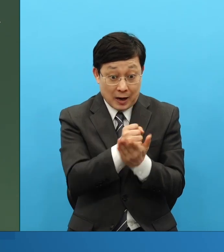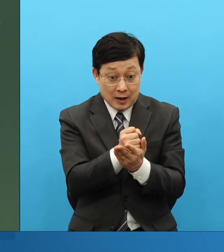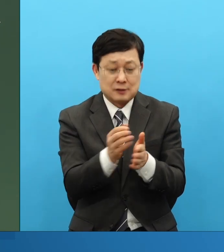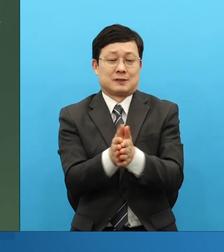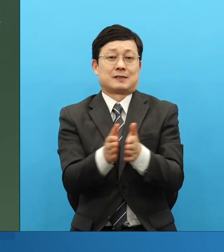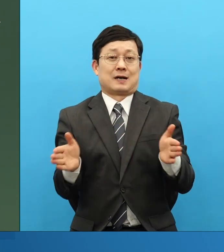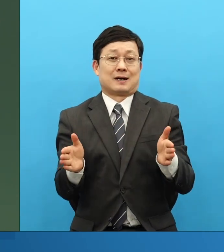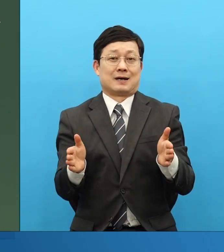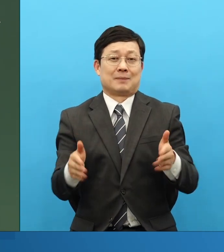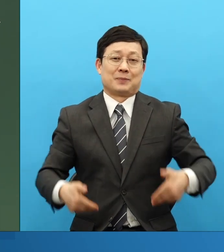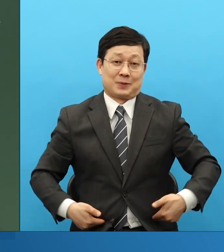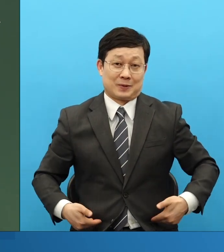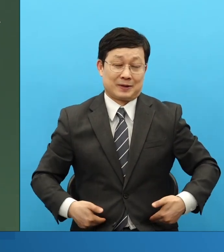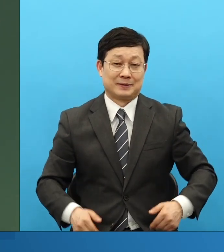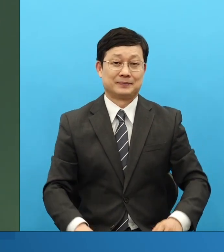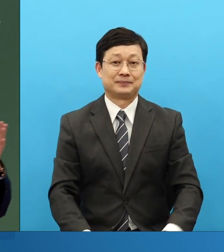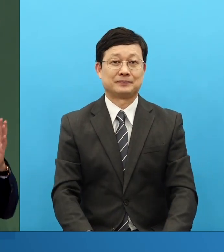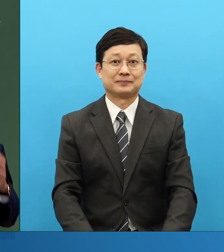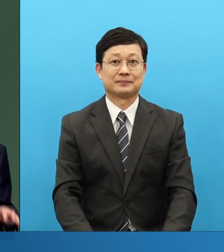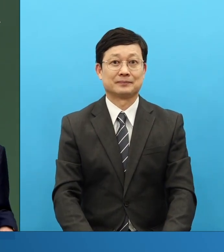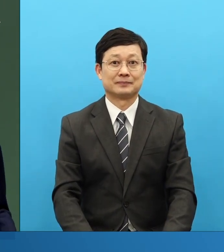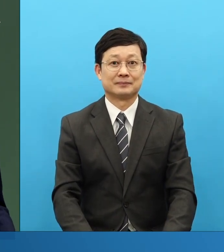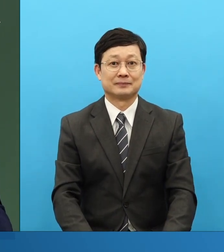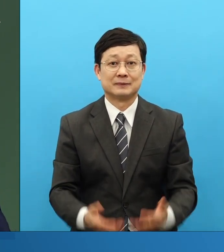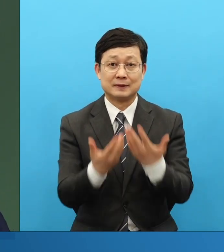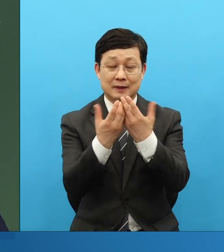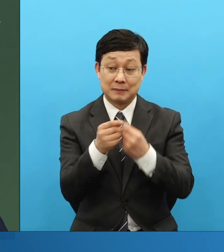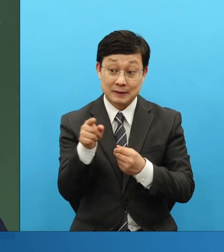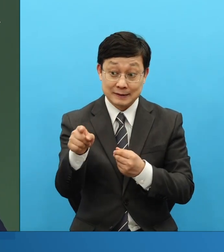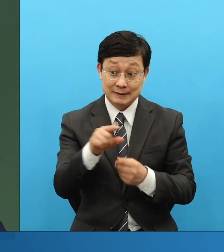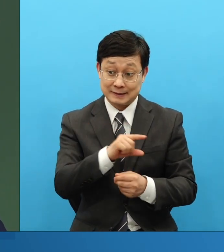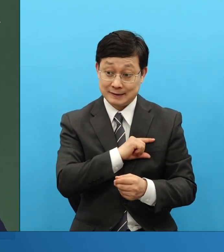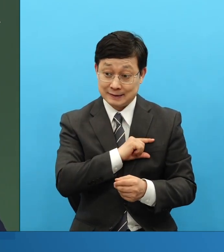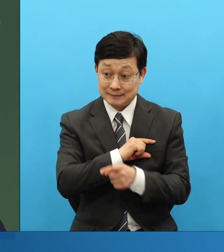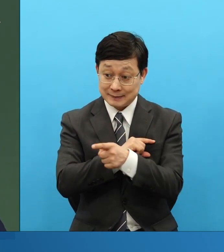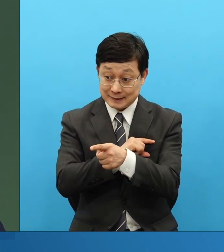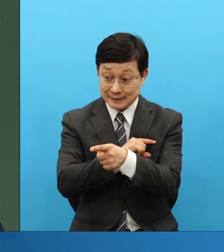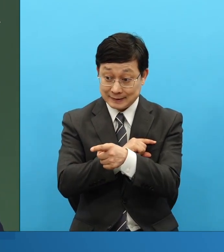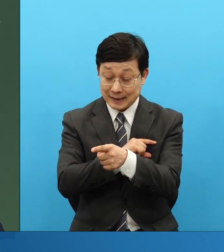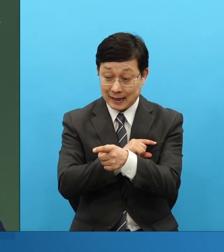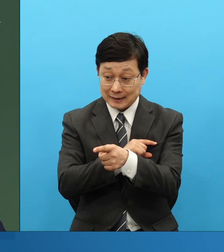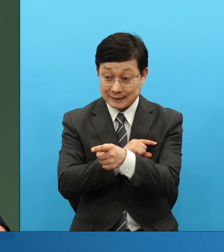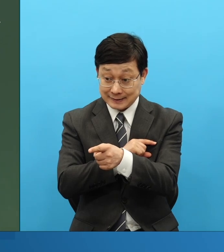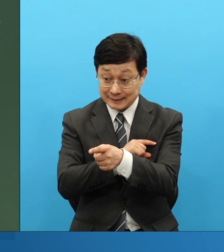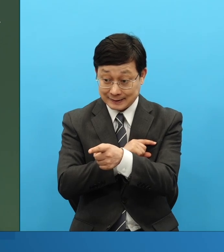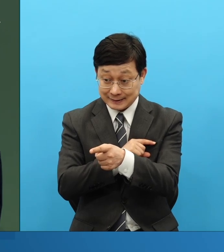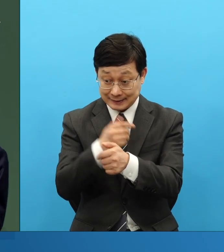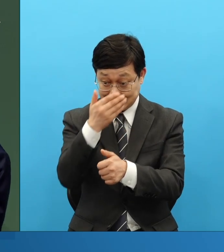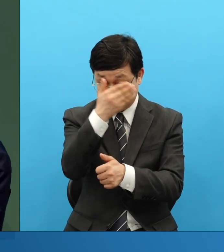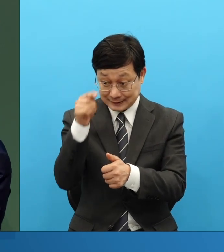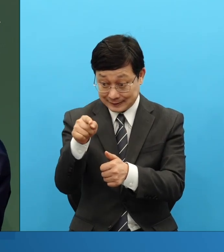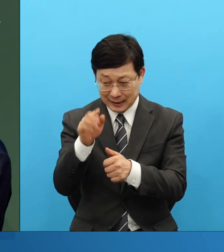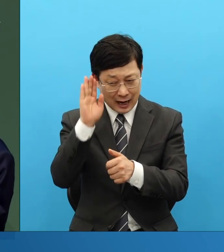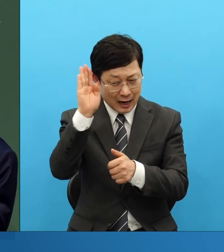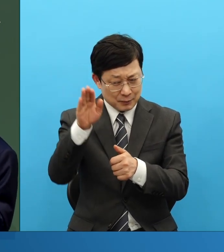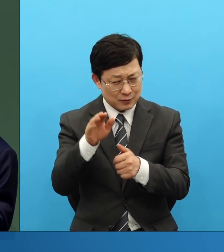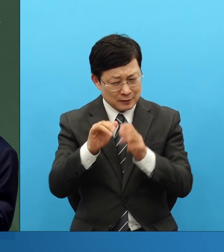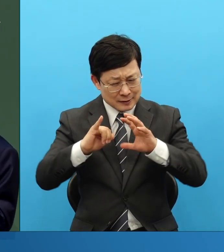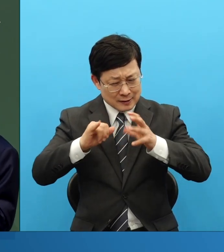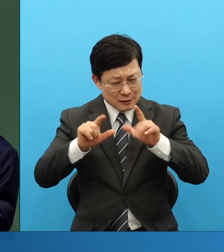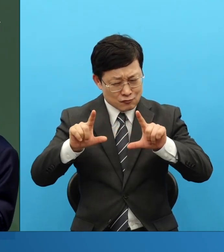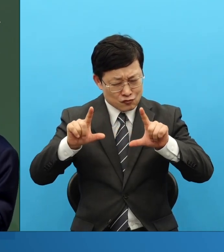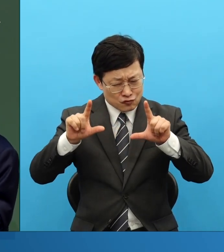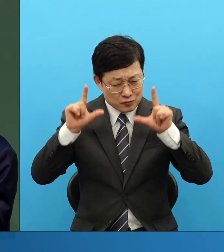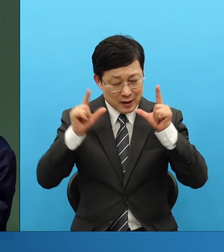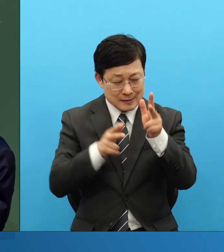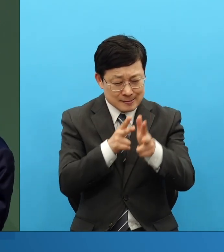way, 300%. 그럼 우리 디모데 같은 경우는 뭐 세계적인 사업가가 될 겁니다. In the case of Timothy, I'm sure he's going to become a world-class